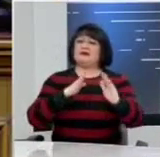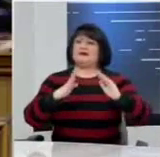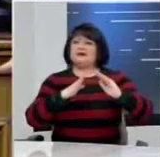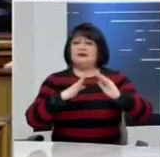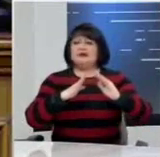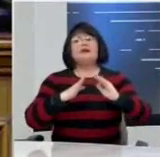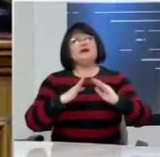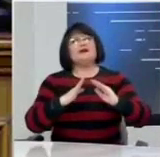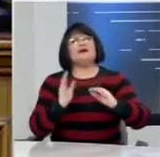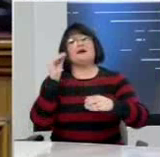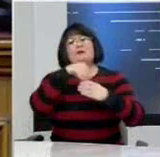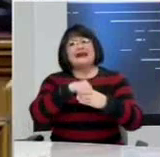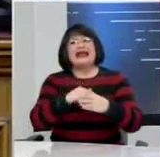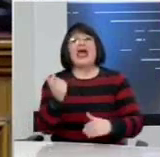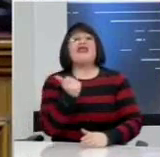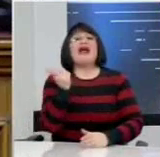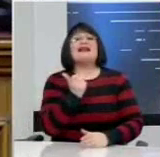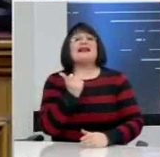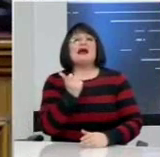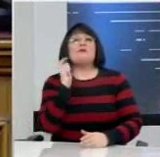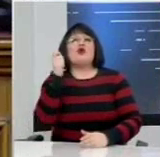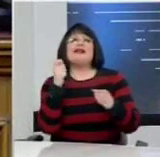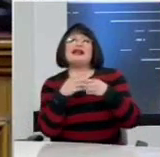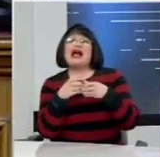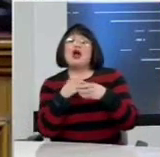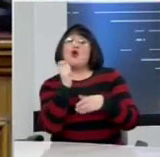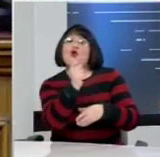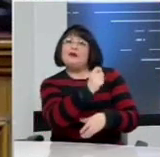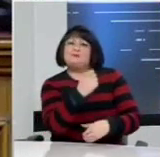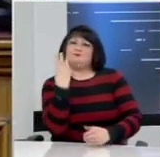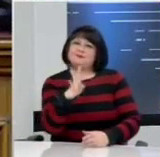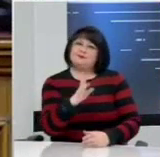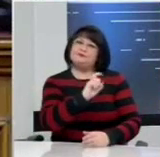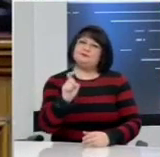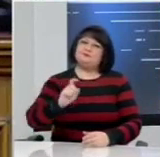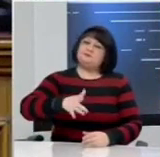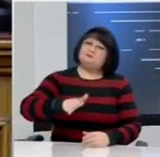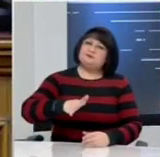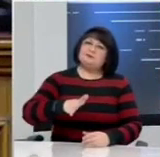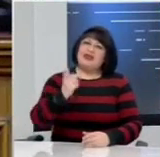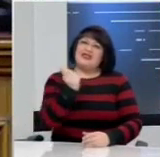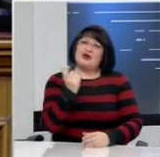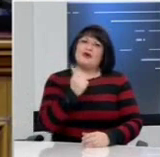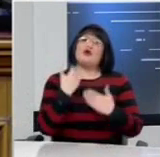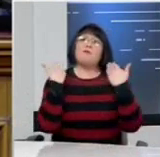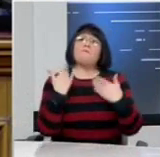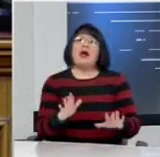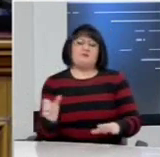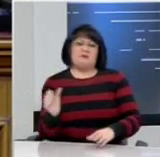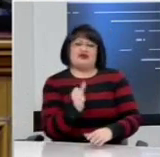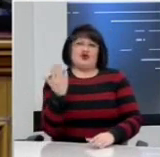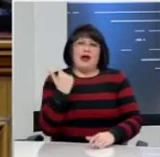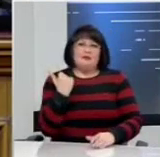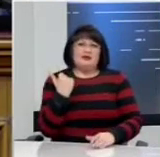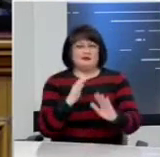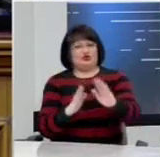είναι τα δάνεια των κομμάτων τους, τα 400 περίπου εκατομμύρια δανεικά και αγύριστα, αλλά